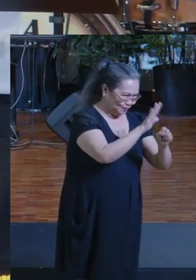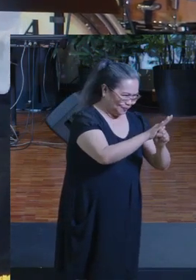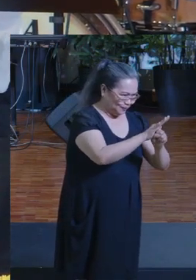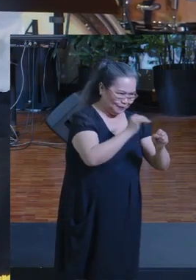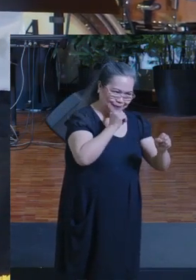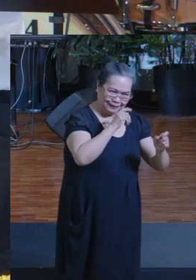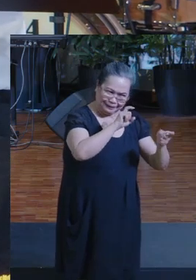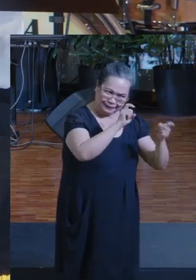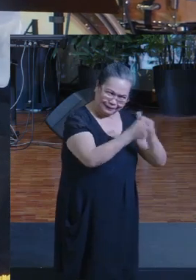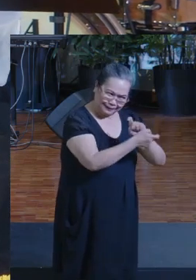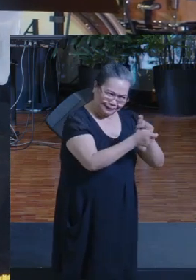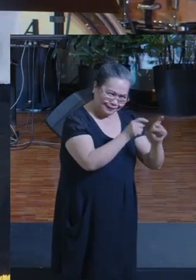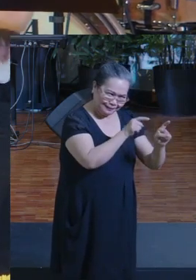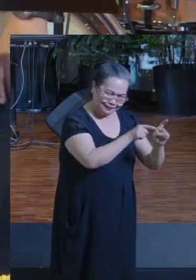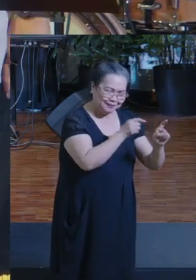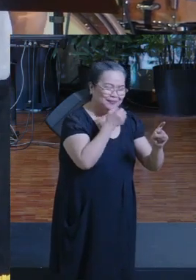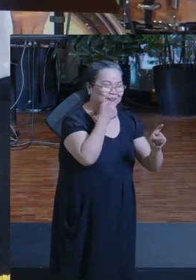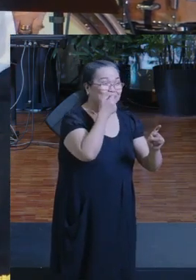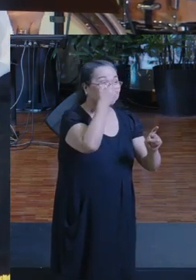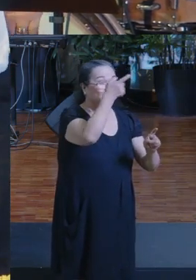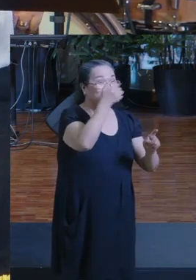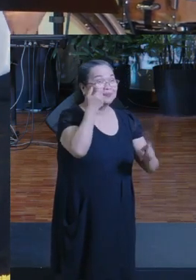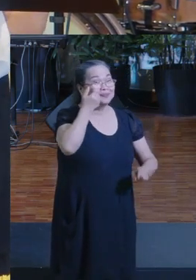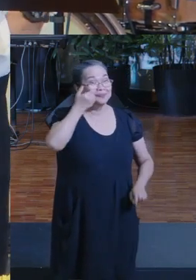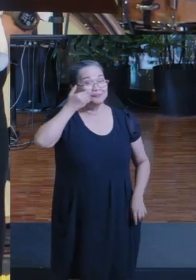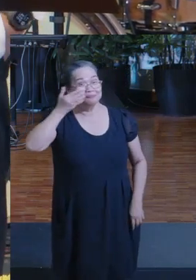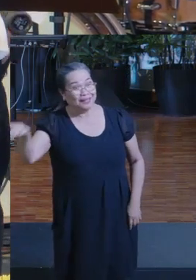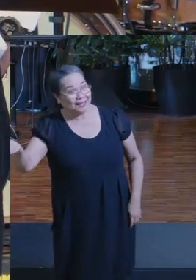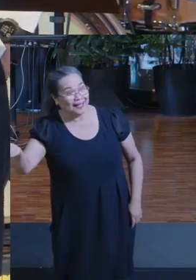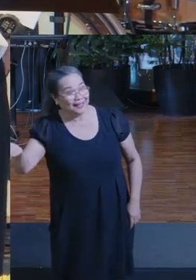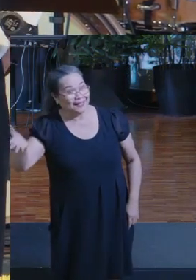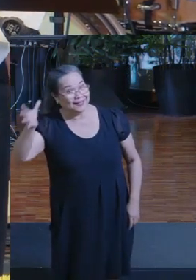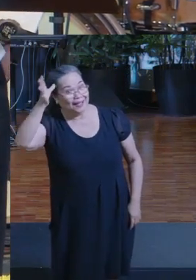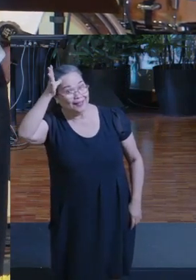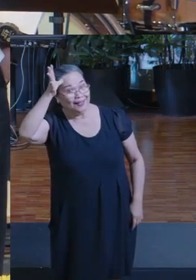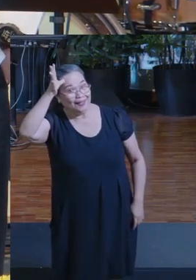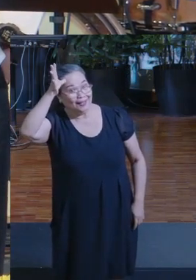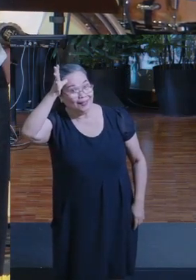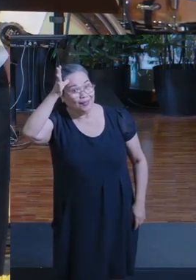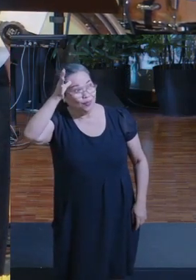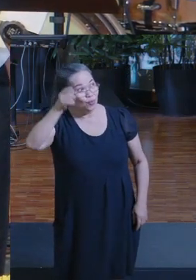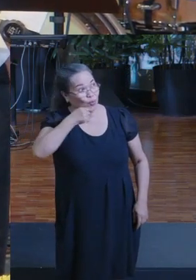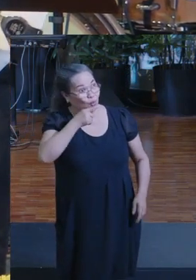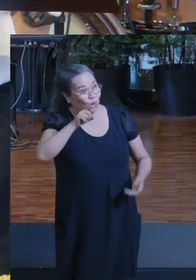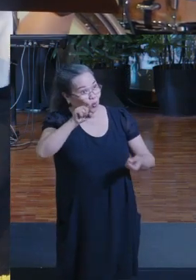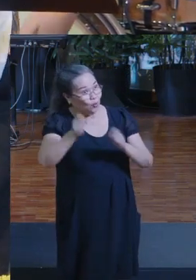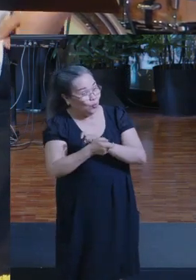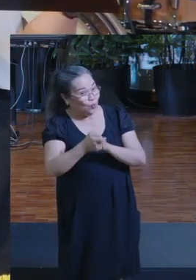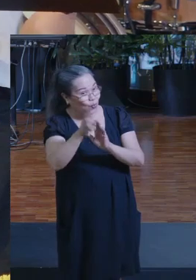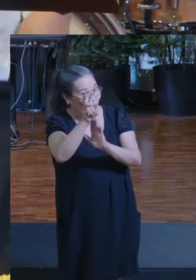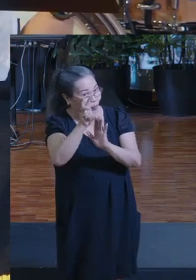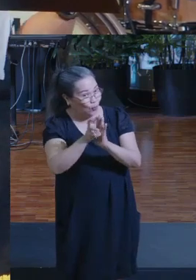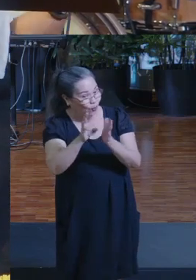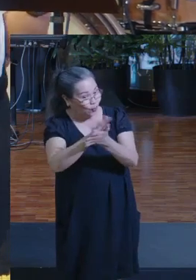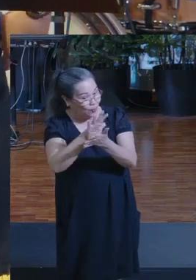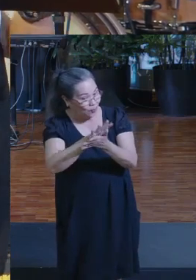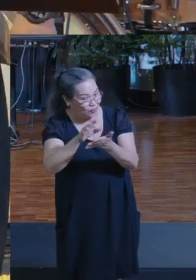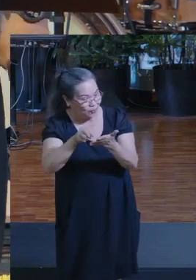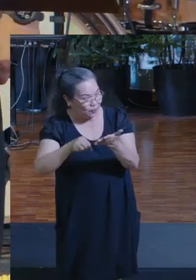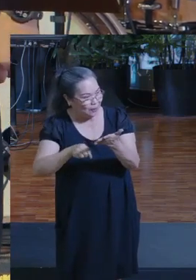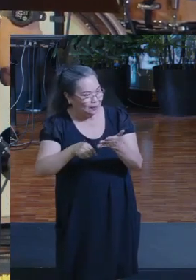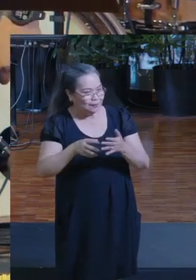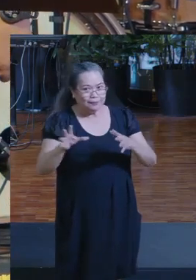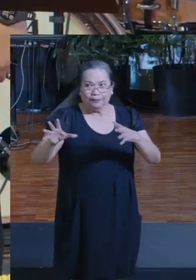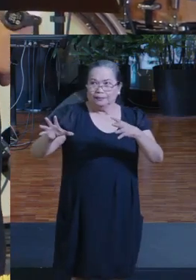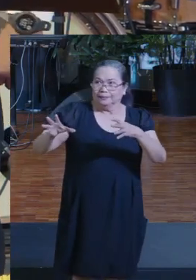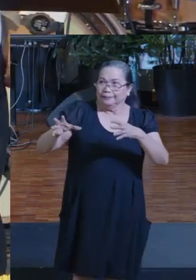mababago. O kasi lalo na kung namatay na siya, wala nang pwedeng magbago ng mana niya. Tatanggapin na lang. Ang